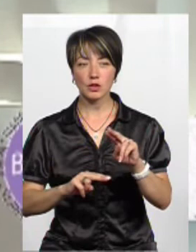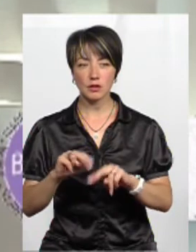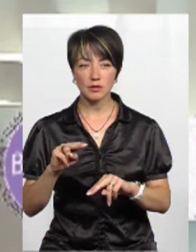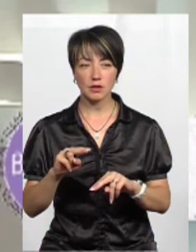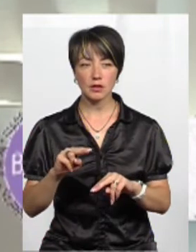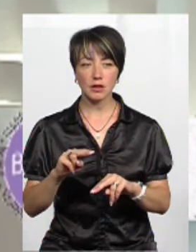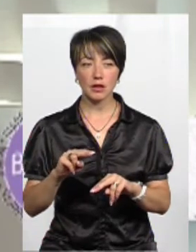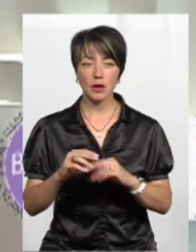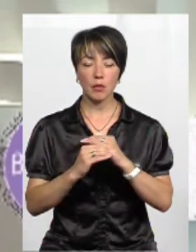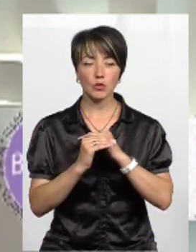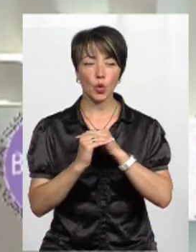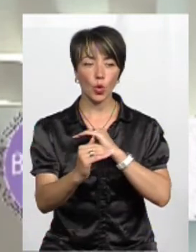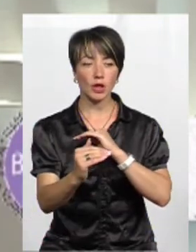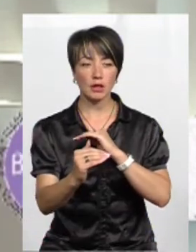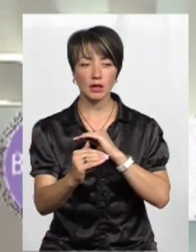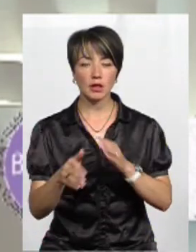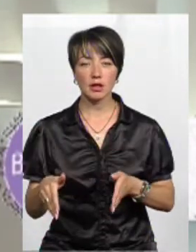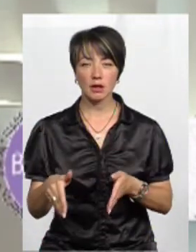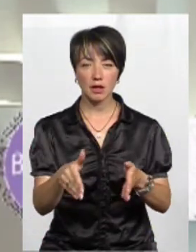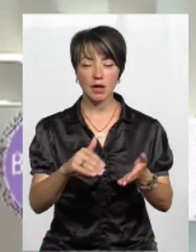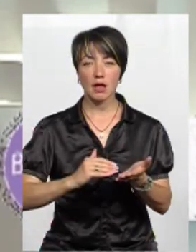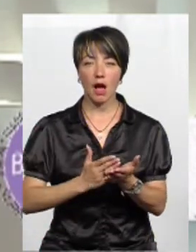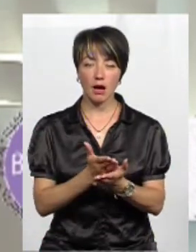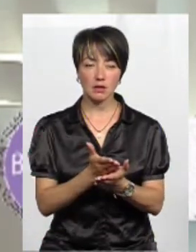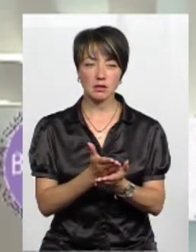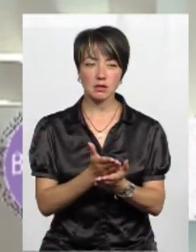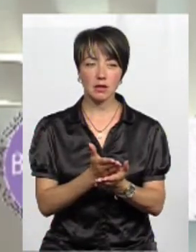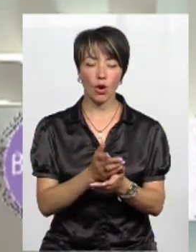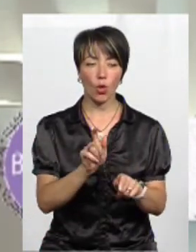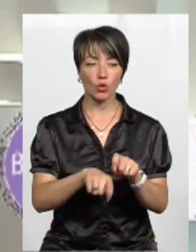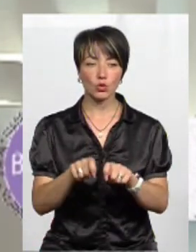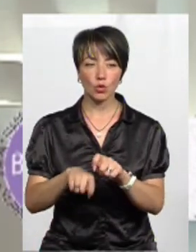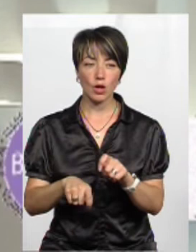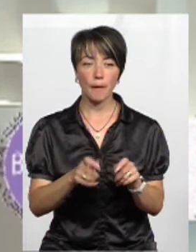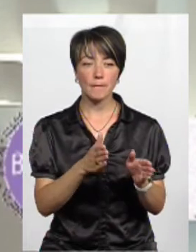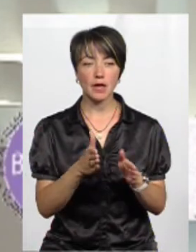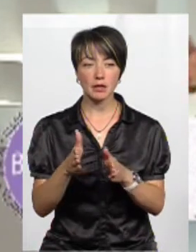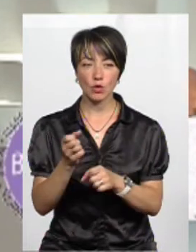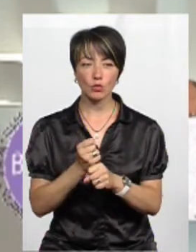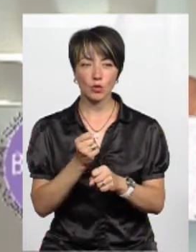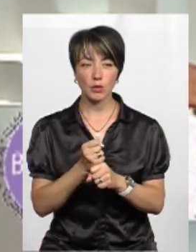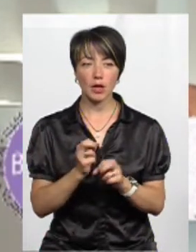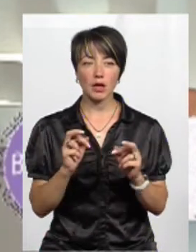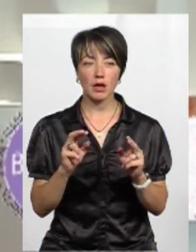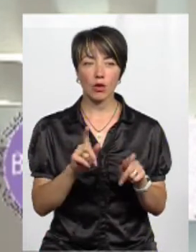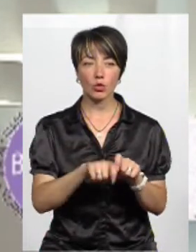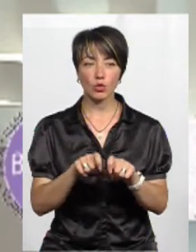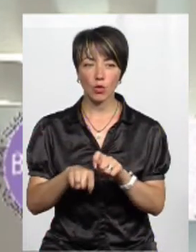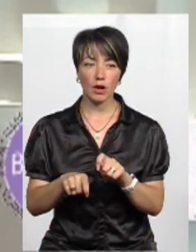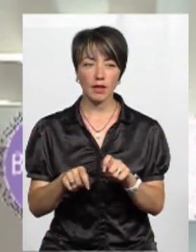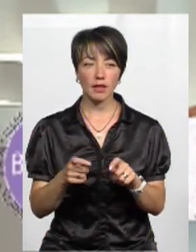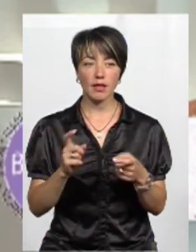будівлі бетонних доріг, а саме головне – це якісний контроль, механізм, розробка механізму якісного